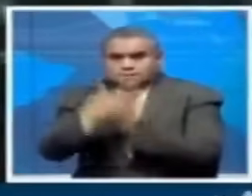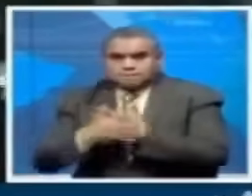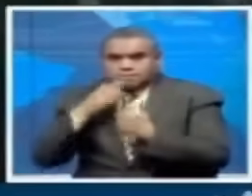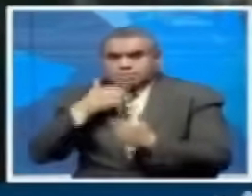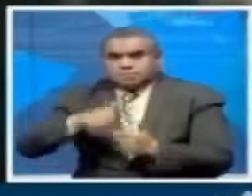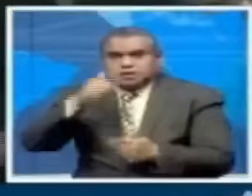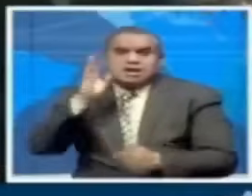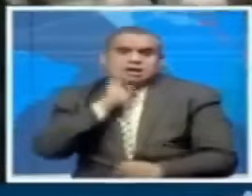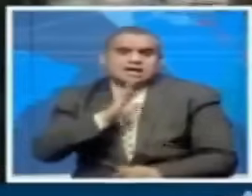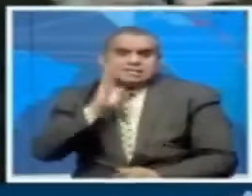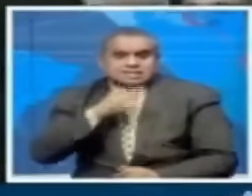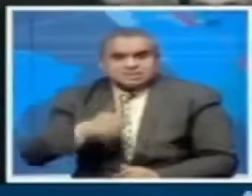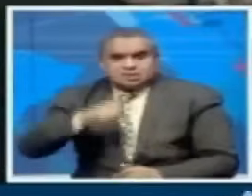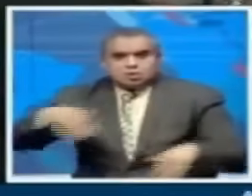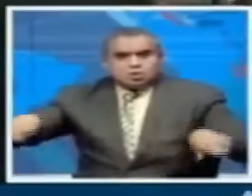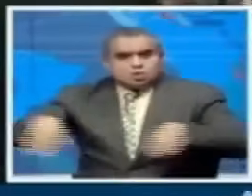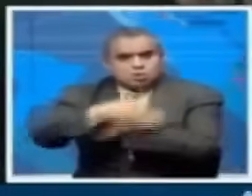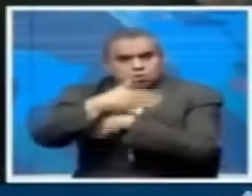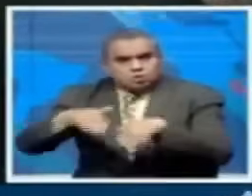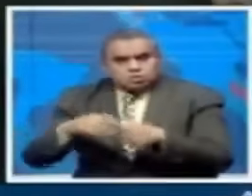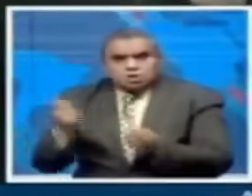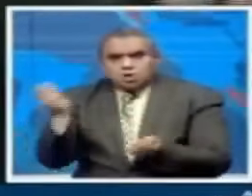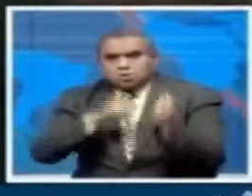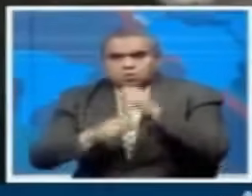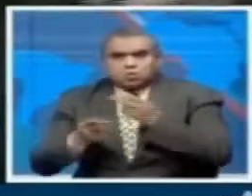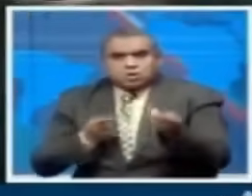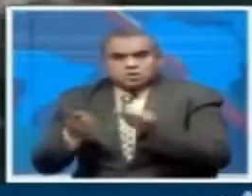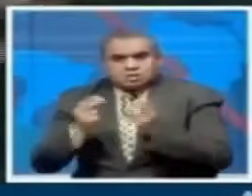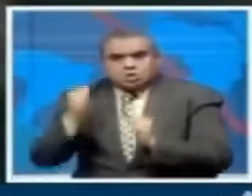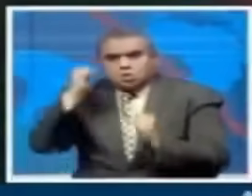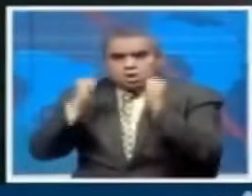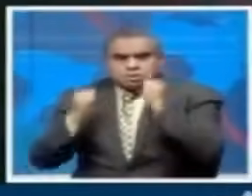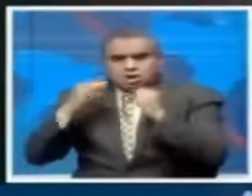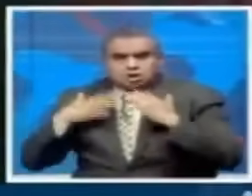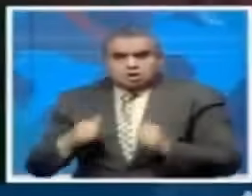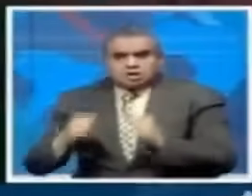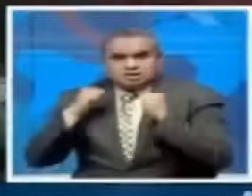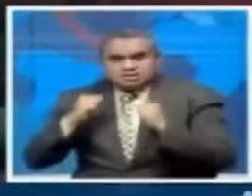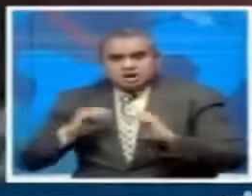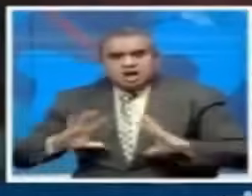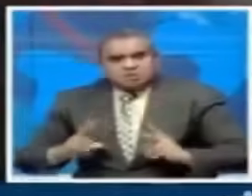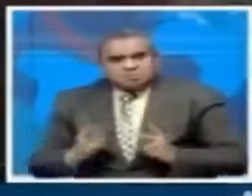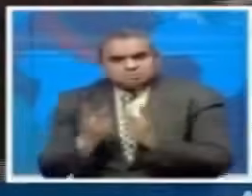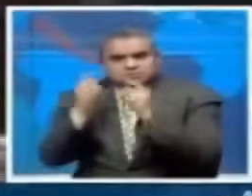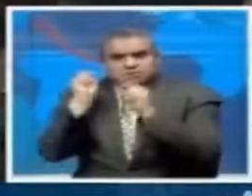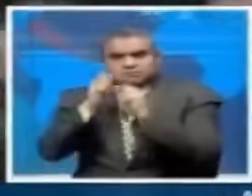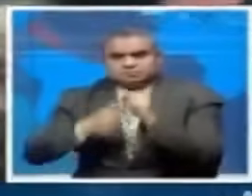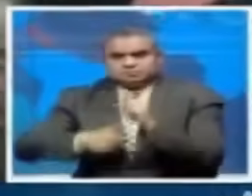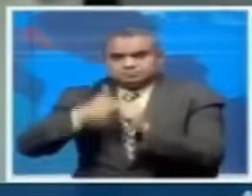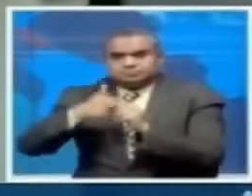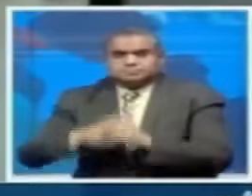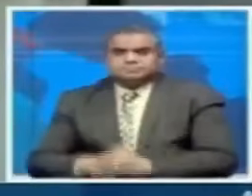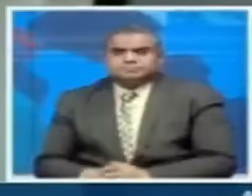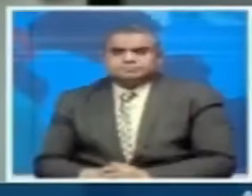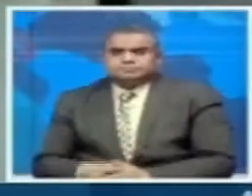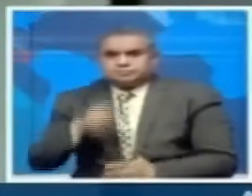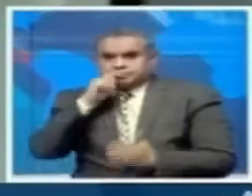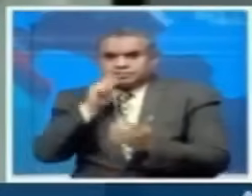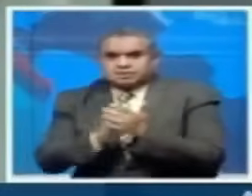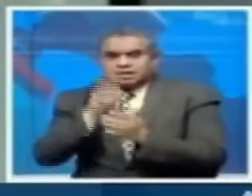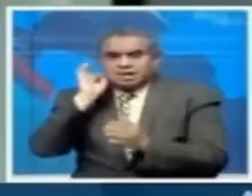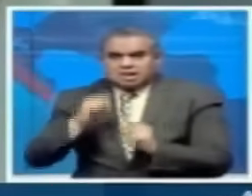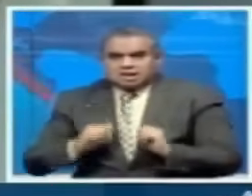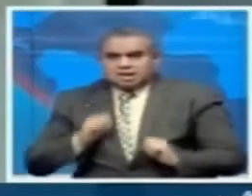مجالات التعليم والطرق والصناعة والطاقة والصحة والبنية التحتية. لما بنقول نازل